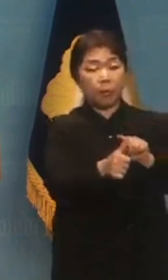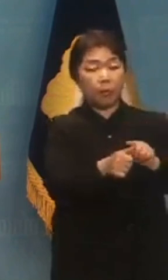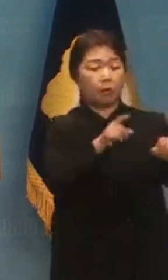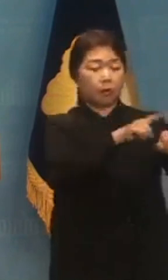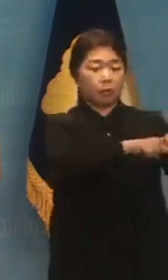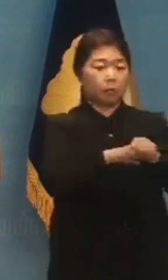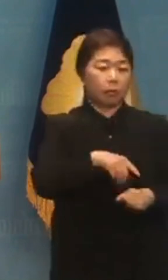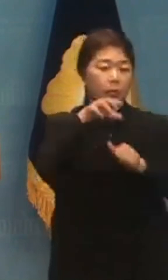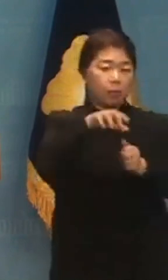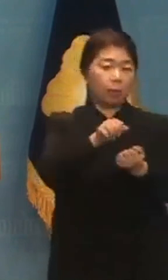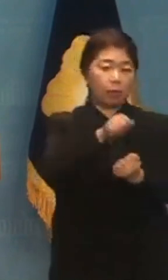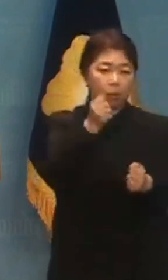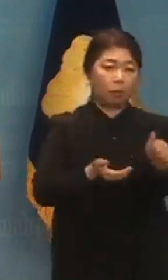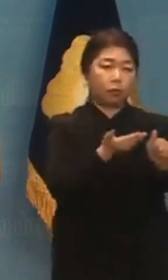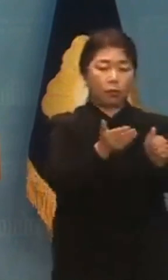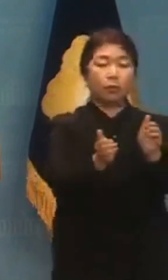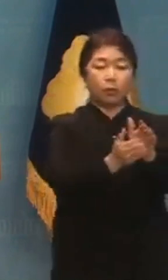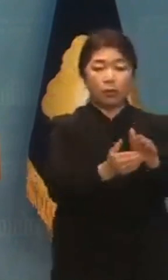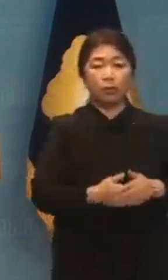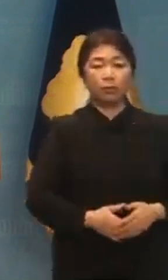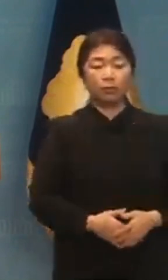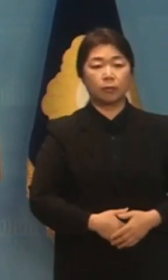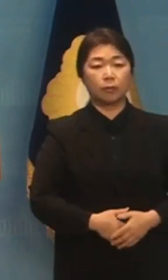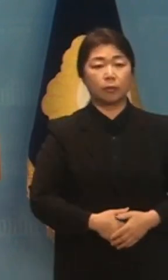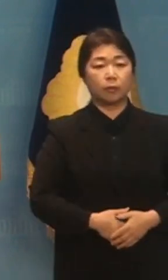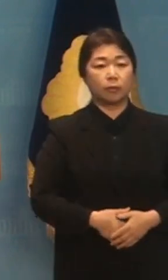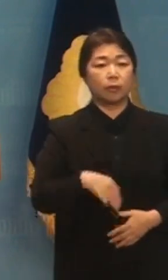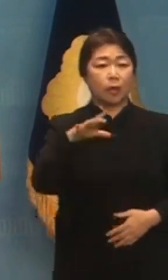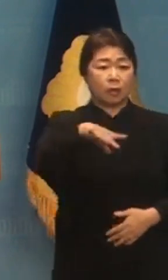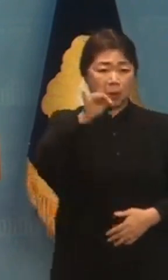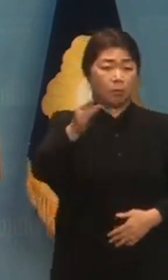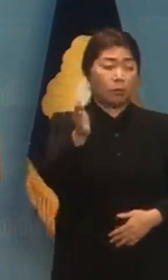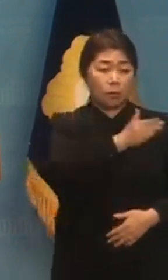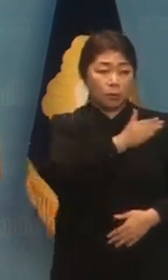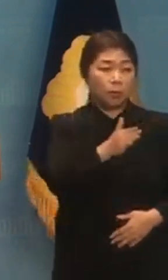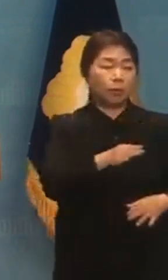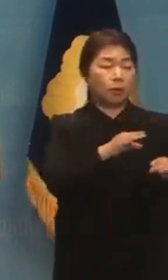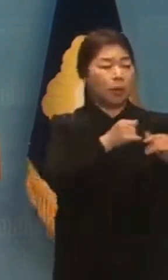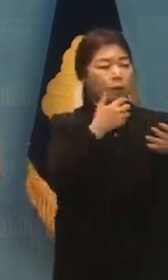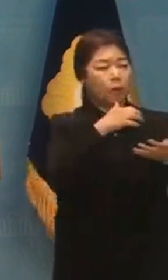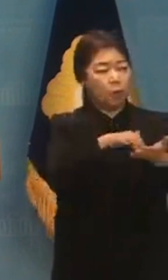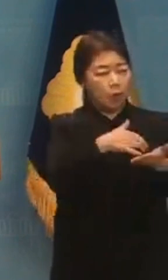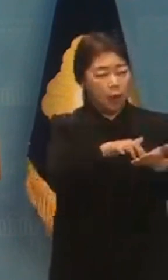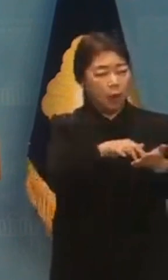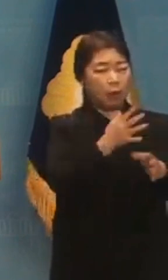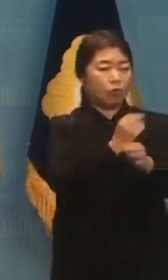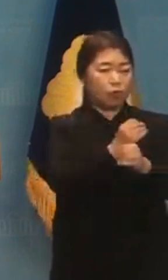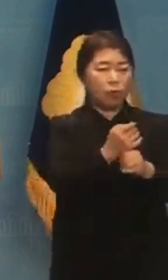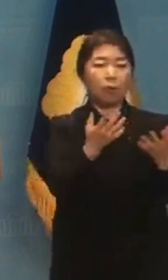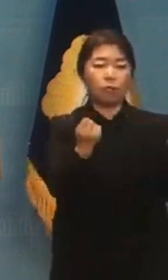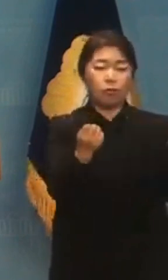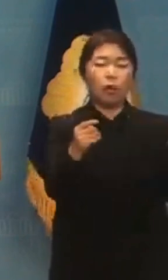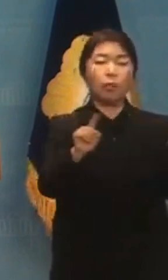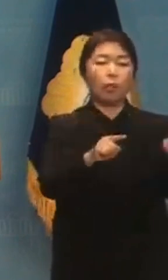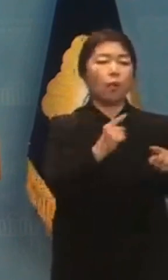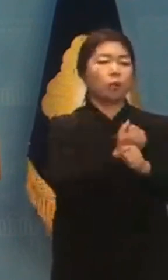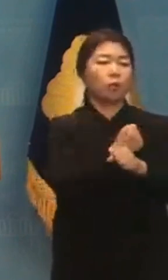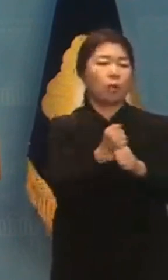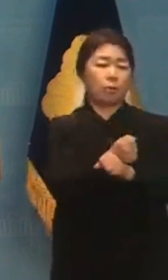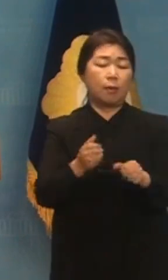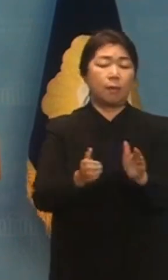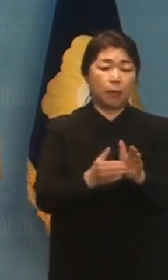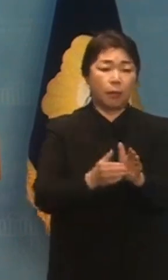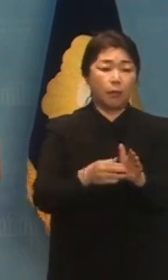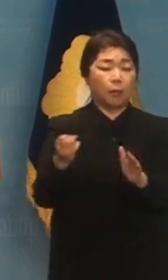청구했습니다. 정부가 애당초 상승률을 낮추도록 압박하여 통계 수치를 조작하였고